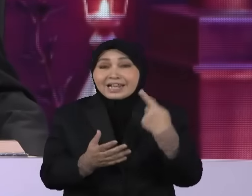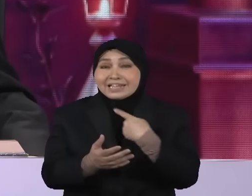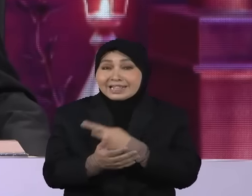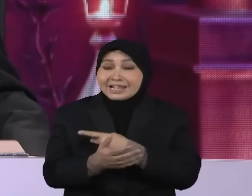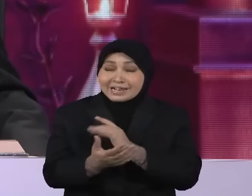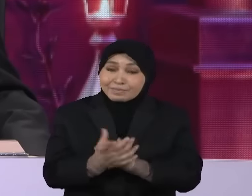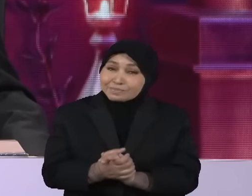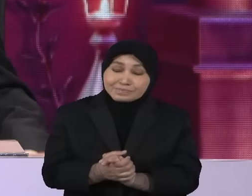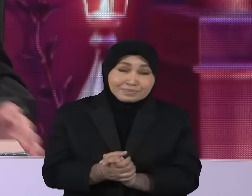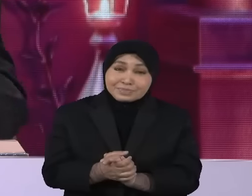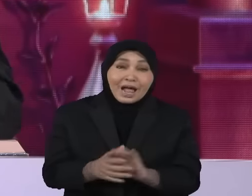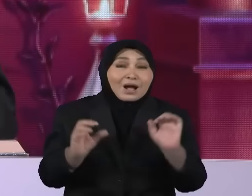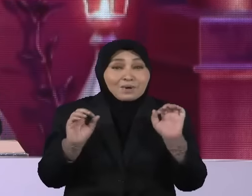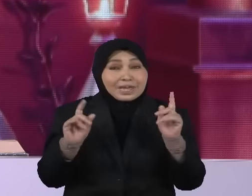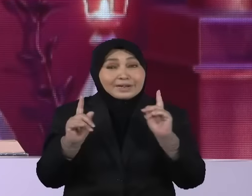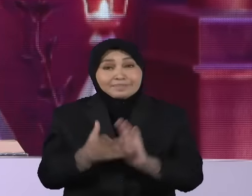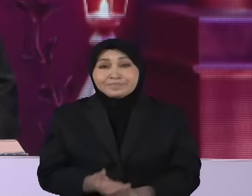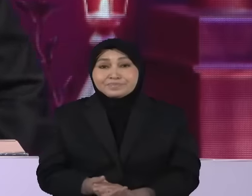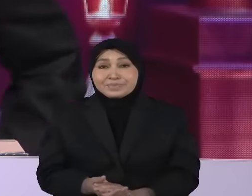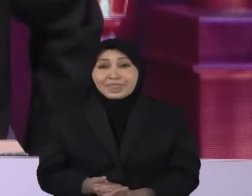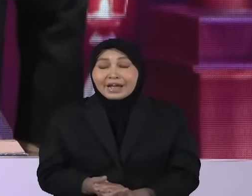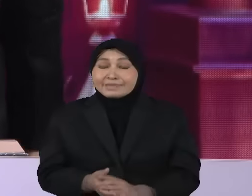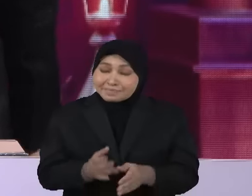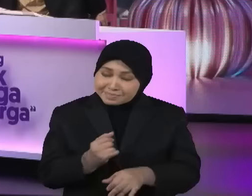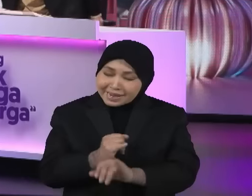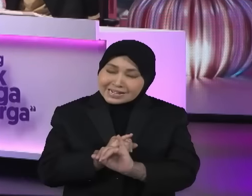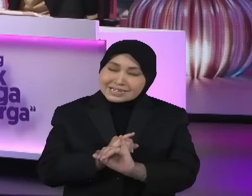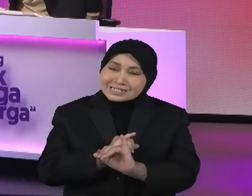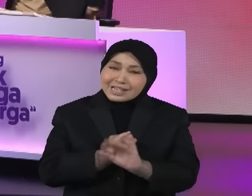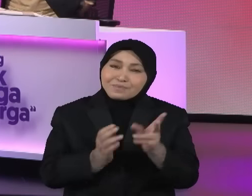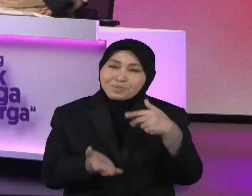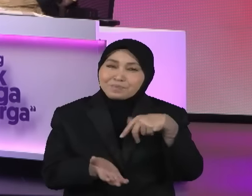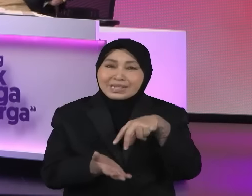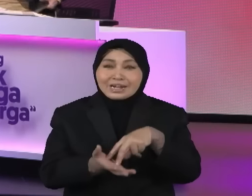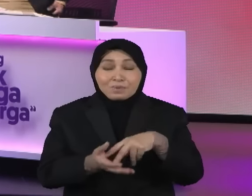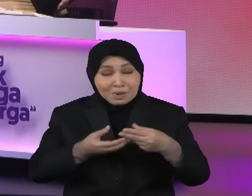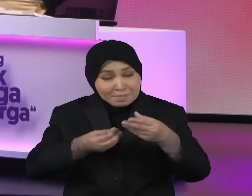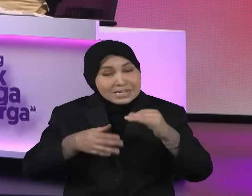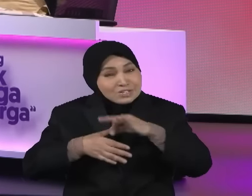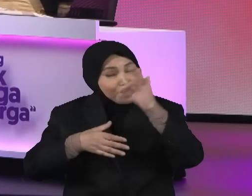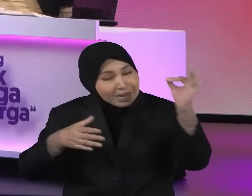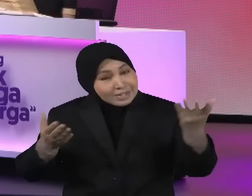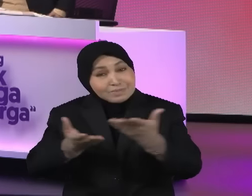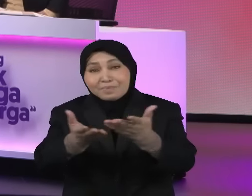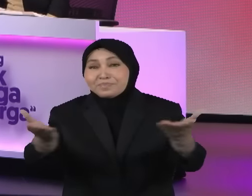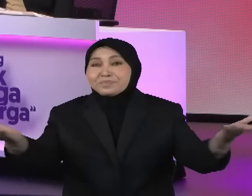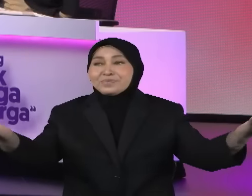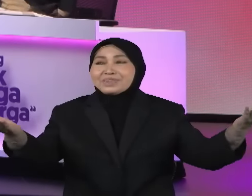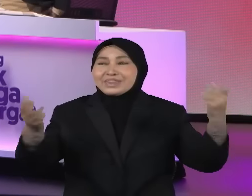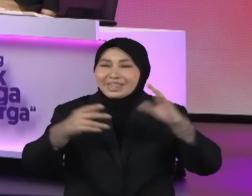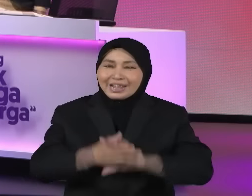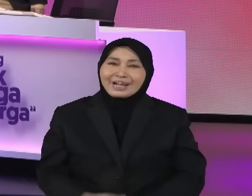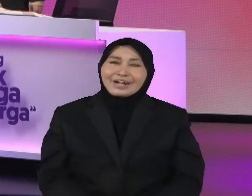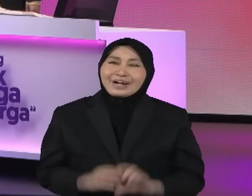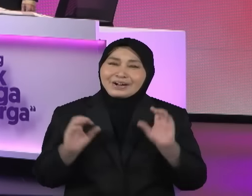tu. Okey. Izinkan untuk saya berdiri untuk memberi semangat kepada sidang hadirin semua. Okay.